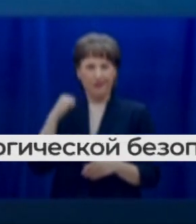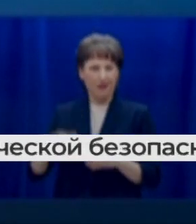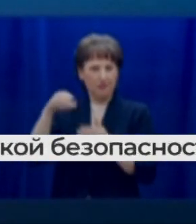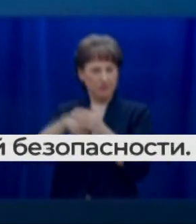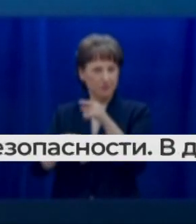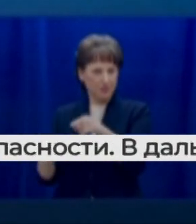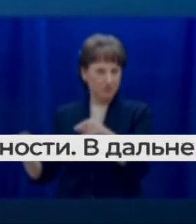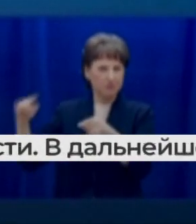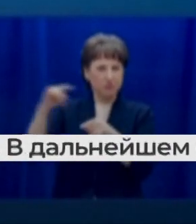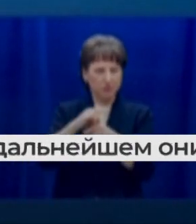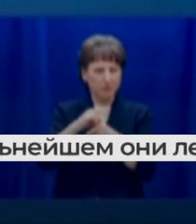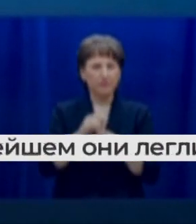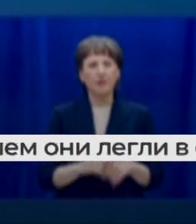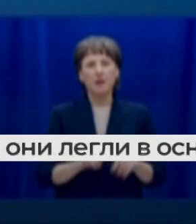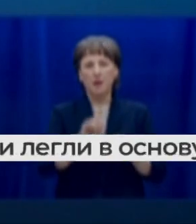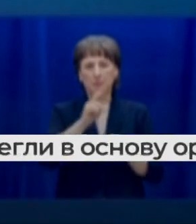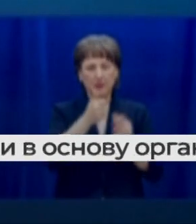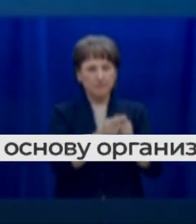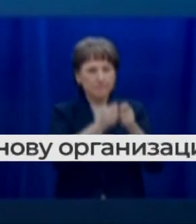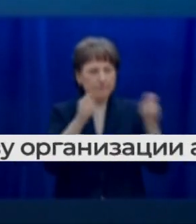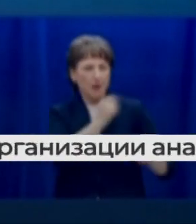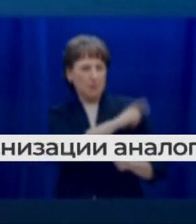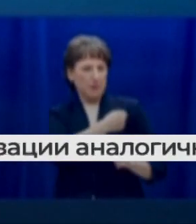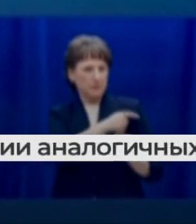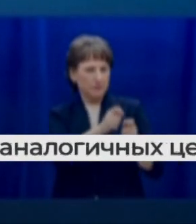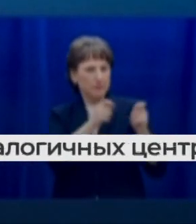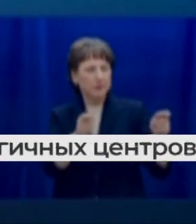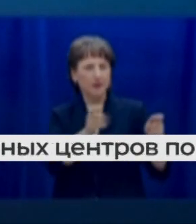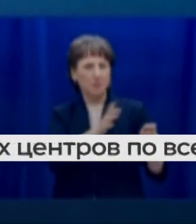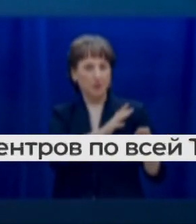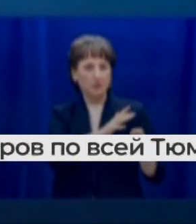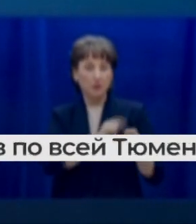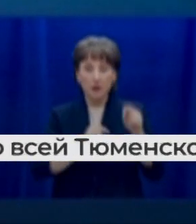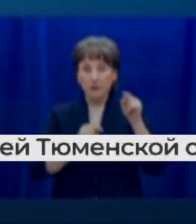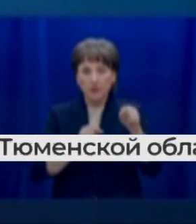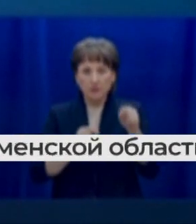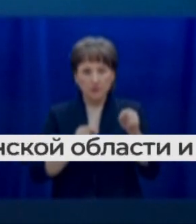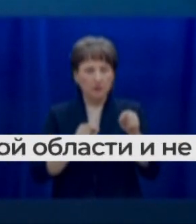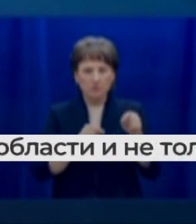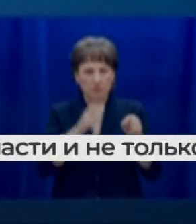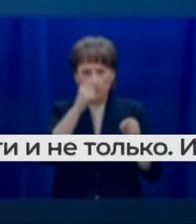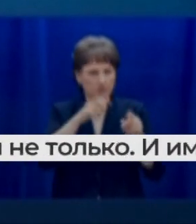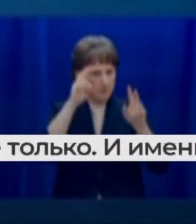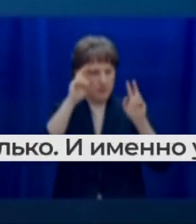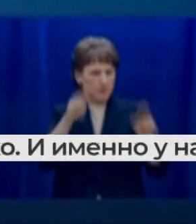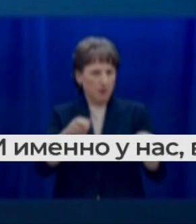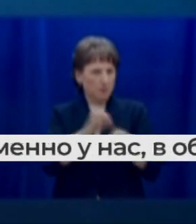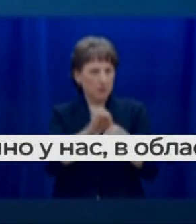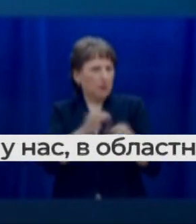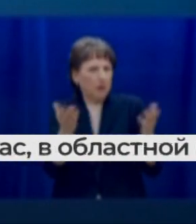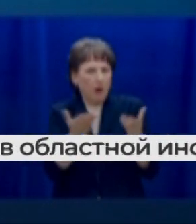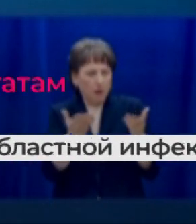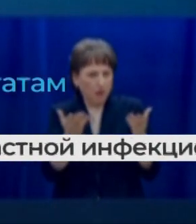Китая. Развернул первый обсерватор. Тогда еще никто не понимал специфику нового